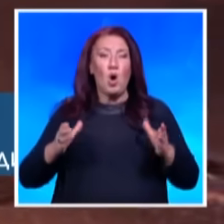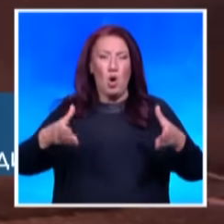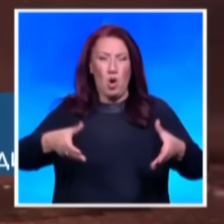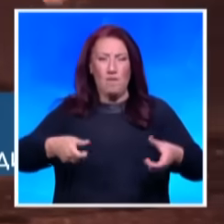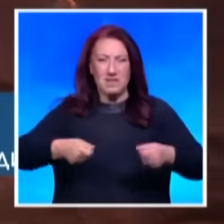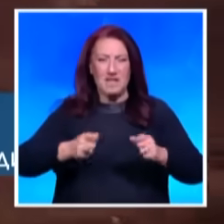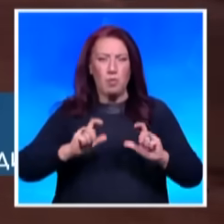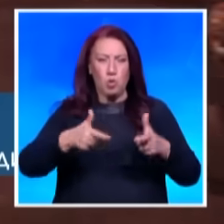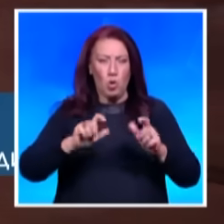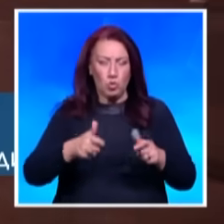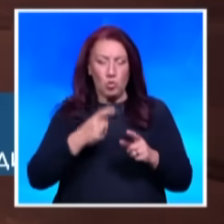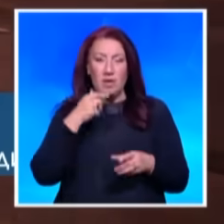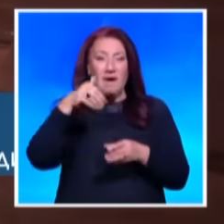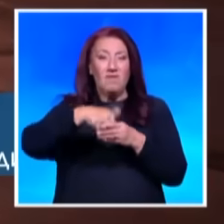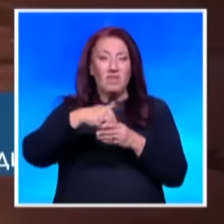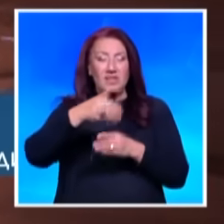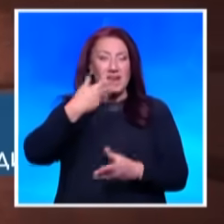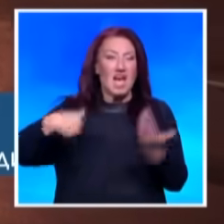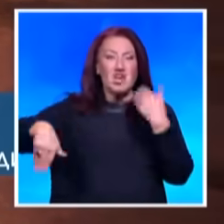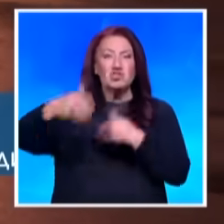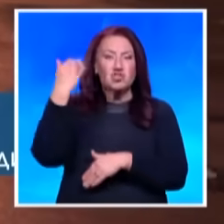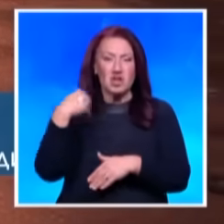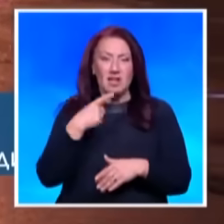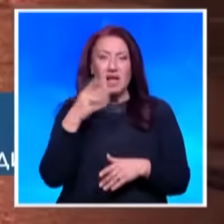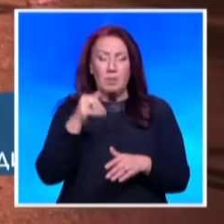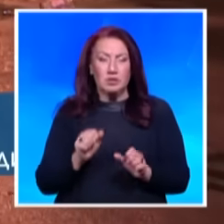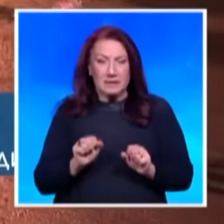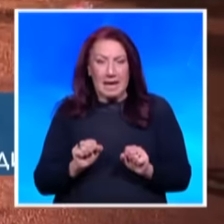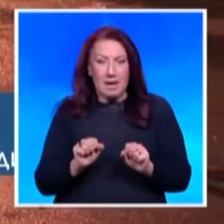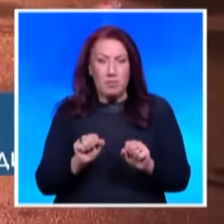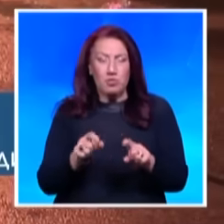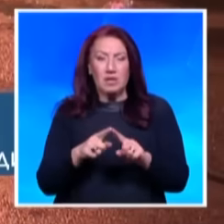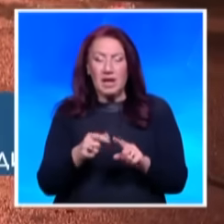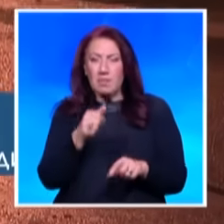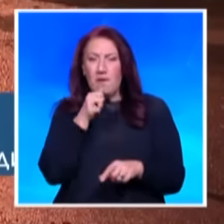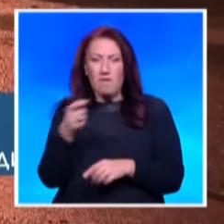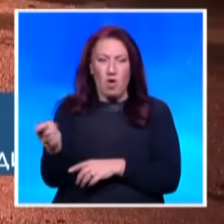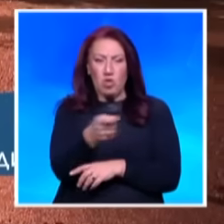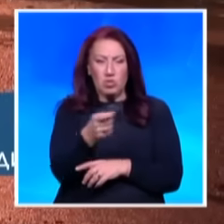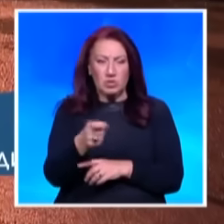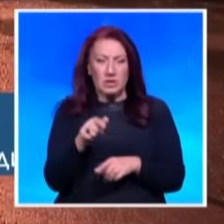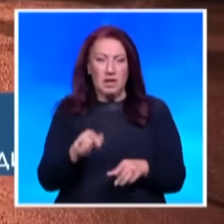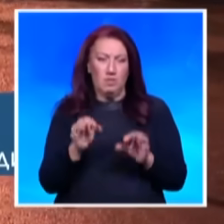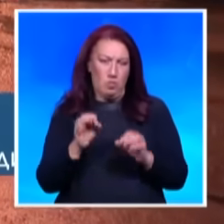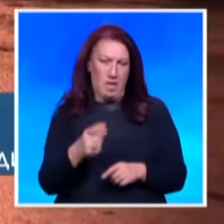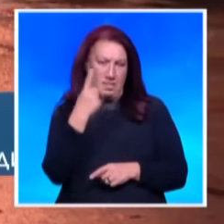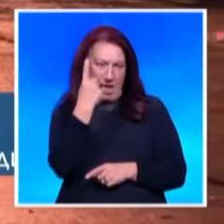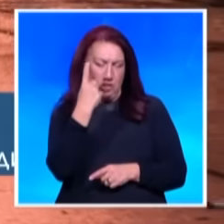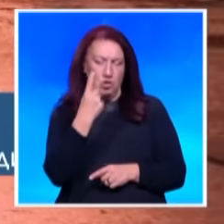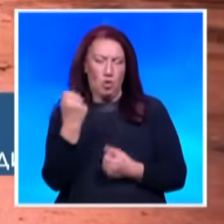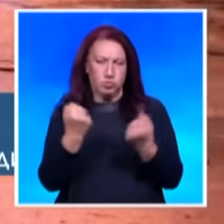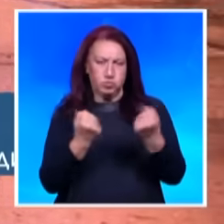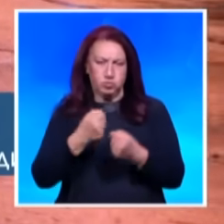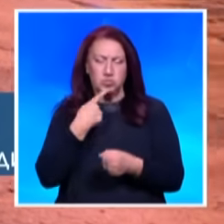контейнери бяха побутнати към водното оръдие и полицаите. Продължават сега отново водните оръдия да работят, конкретно едно от тях.